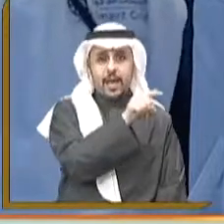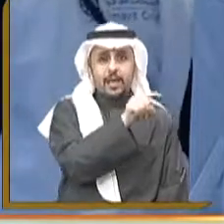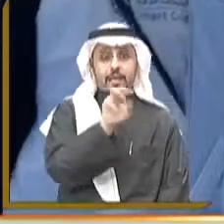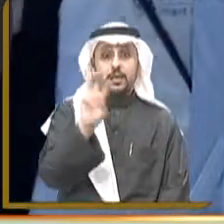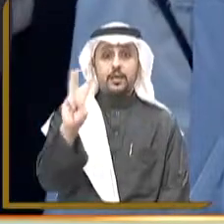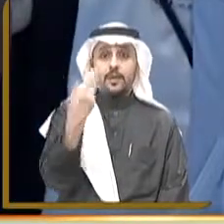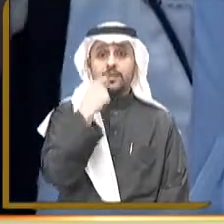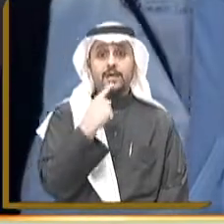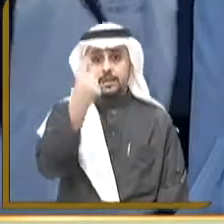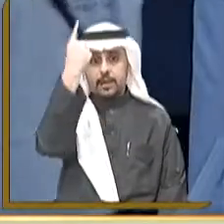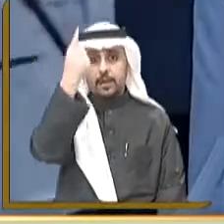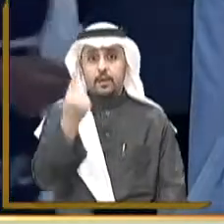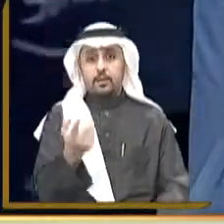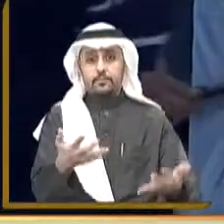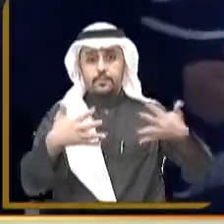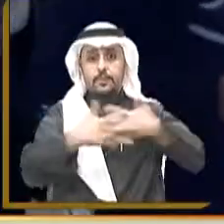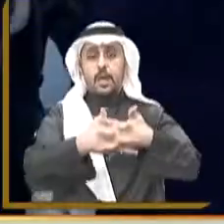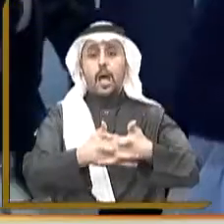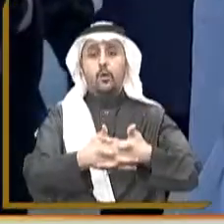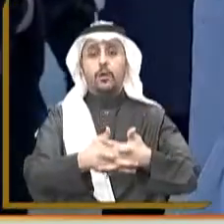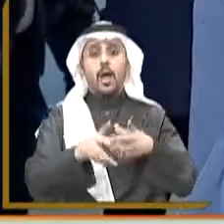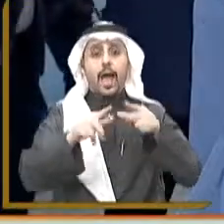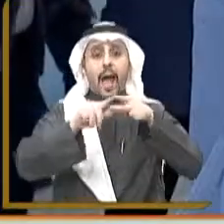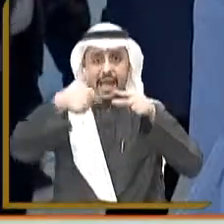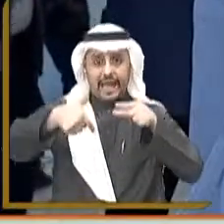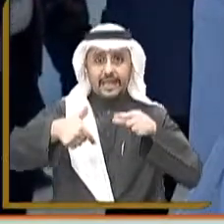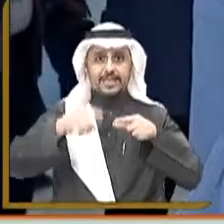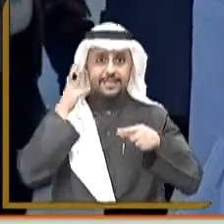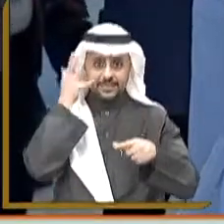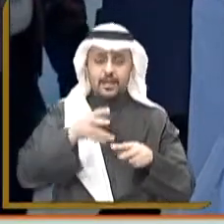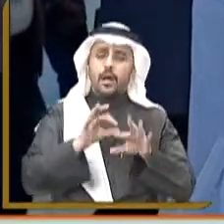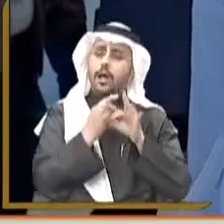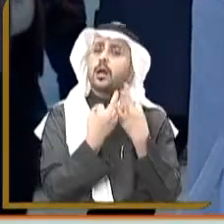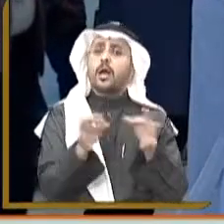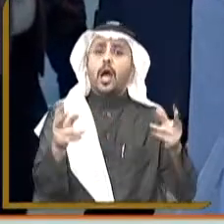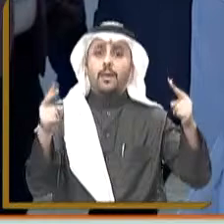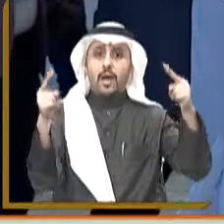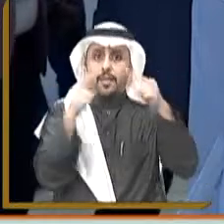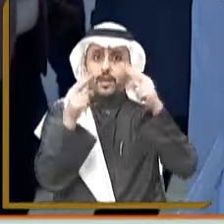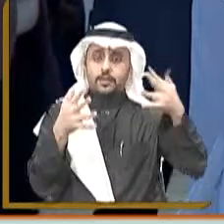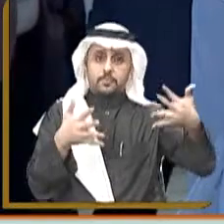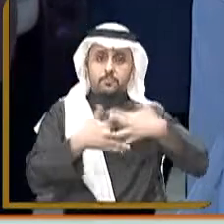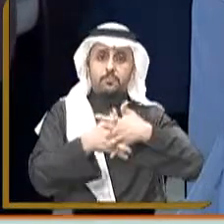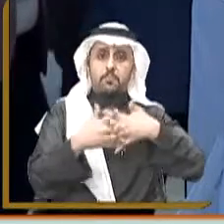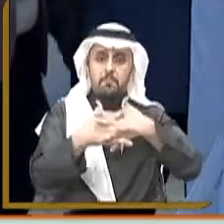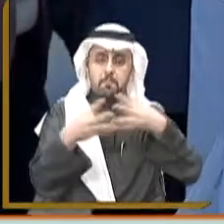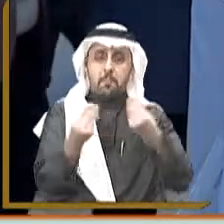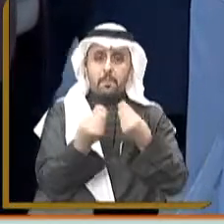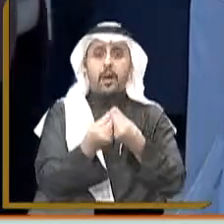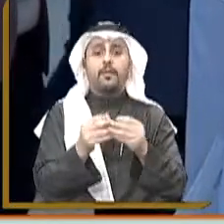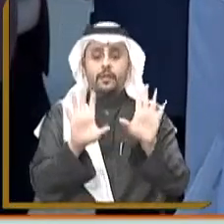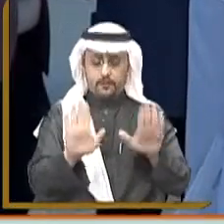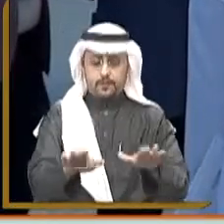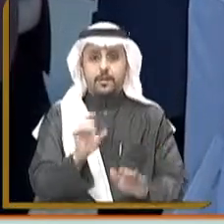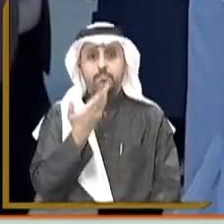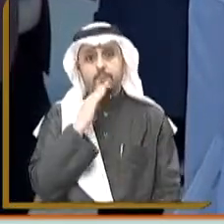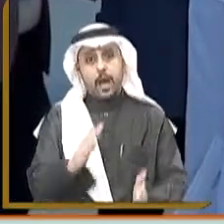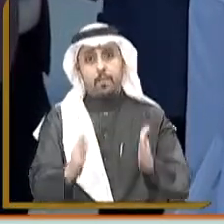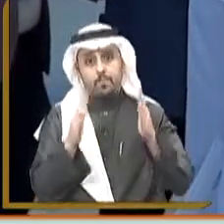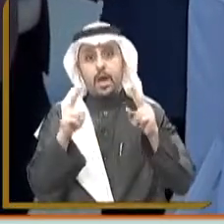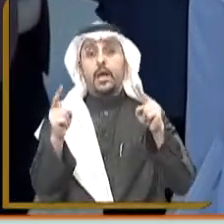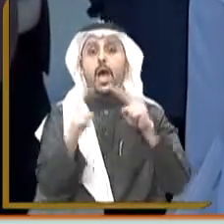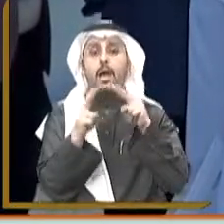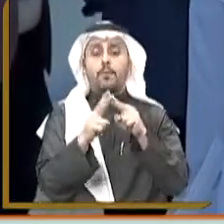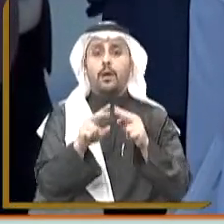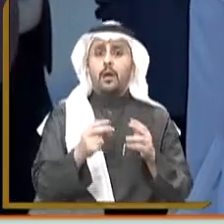من التشغيل. الآن دخلنا في مرحلة جديدة هي مرحلة توسعة الربط ليخدم دول مجلس التعاون بشكل أكبر.